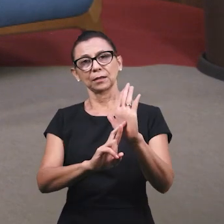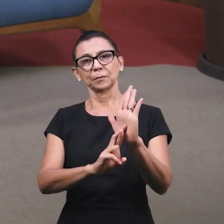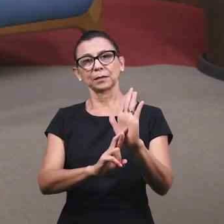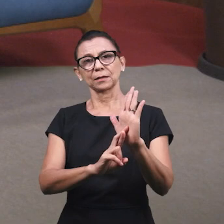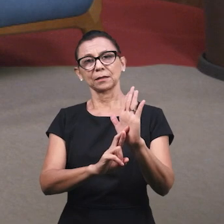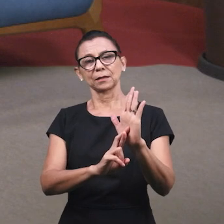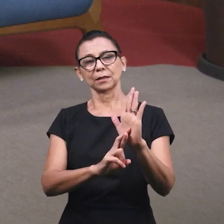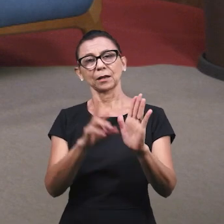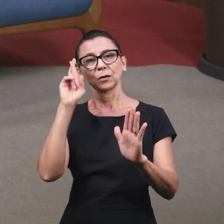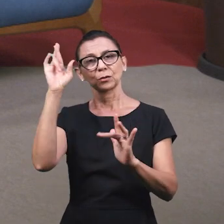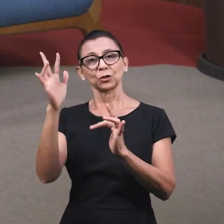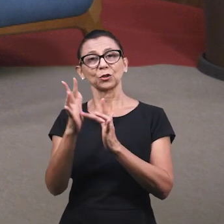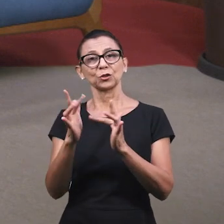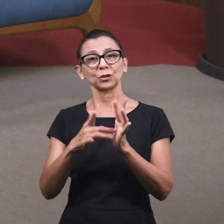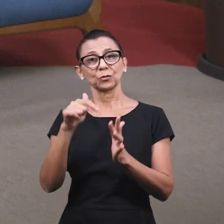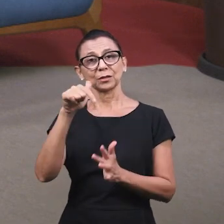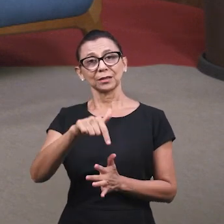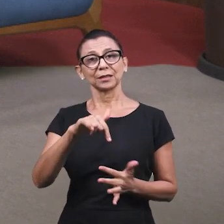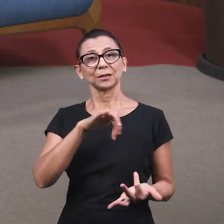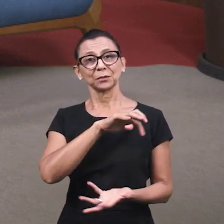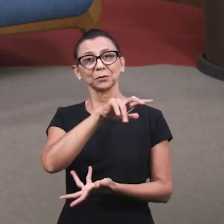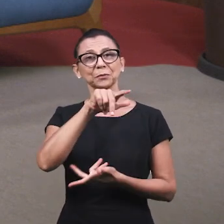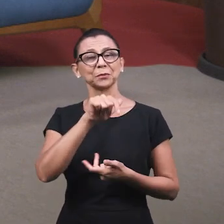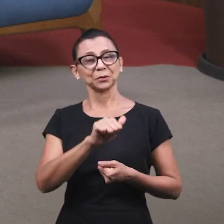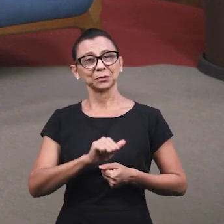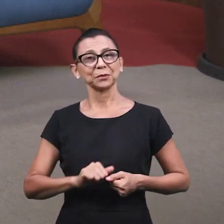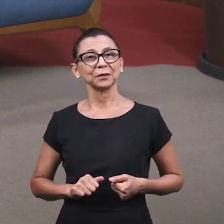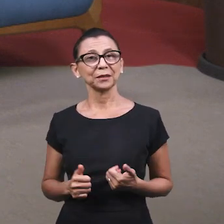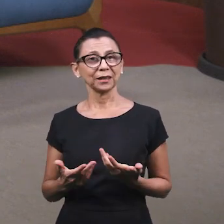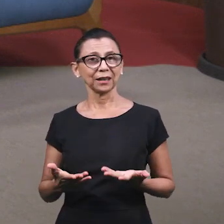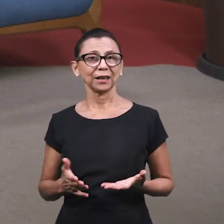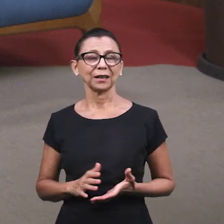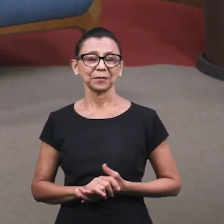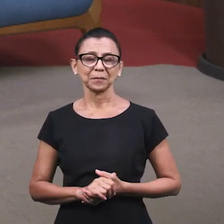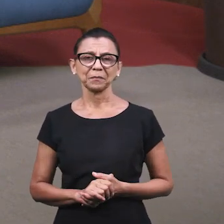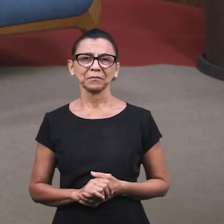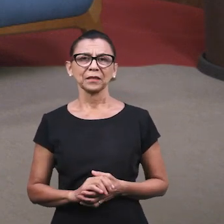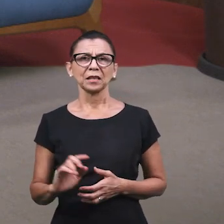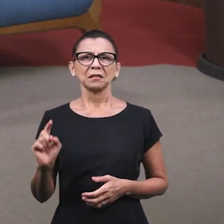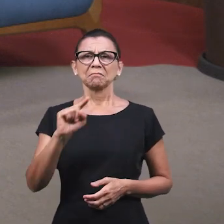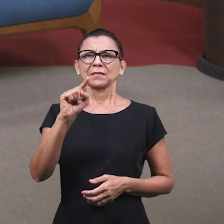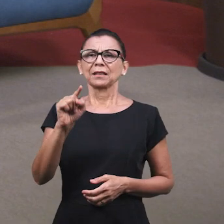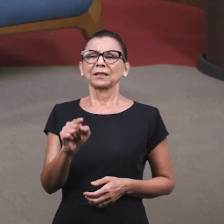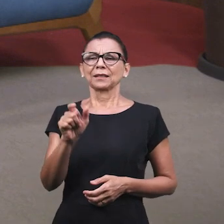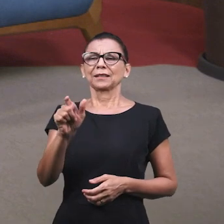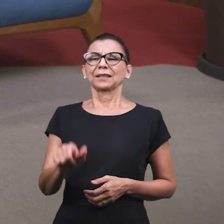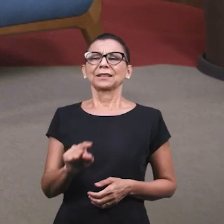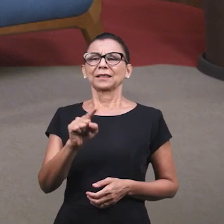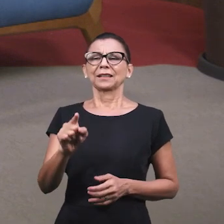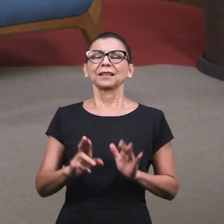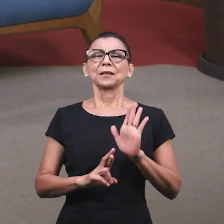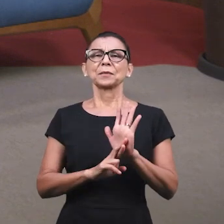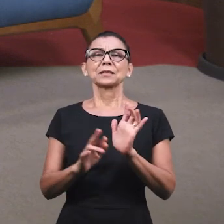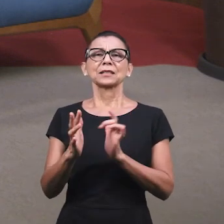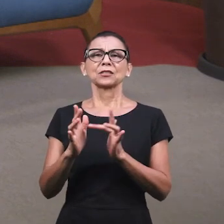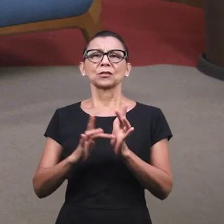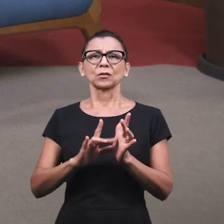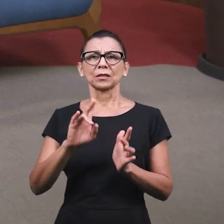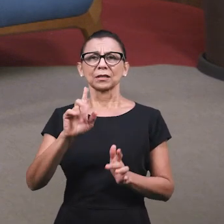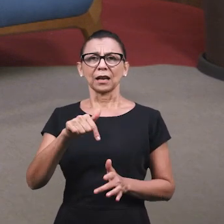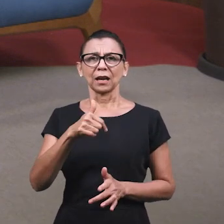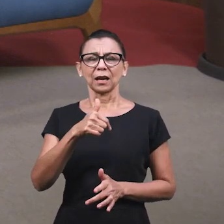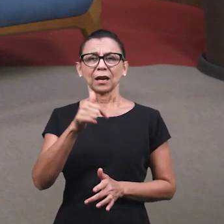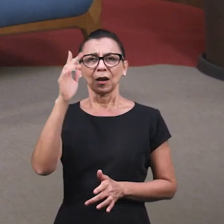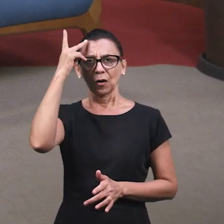en représenter le Seigneur Jésus. C'est lui qui représente Jésus dans la terre, ce n'est pas l'homme. C'est lui qui représente le